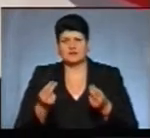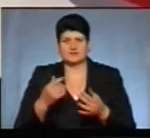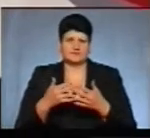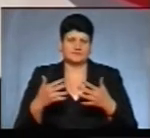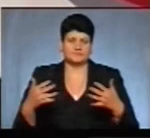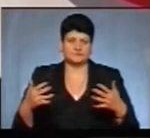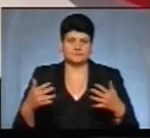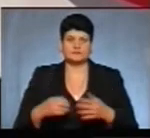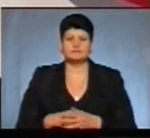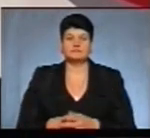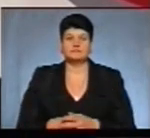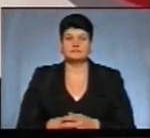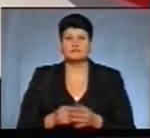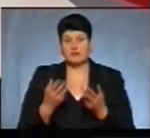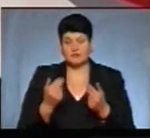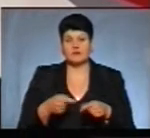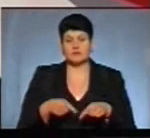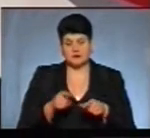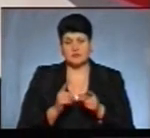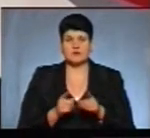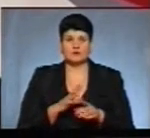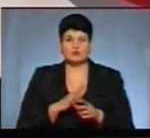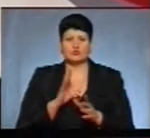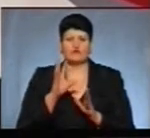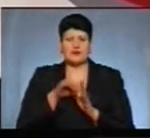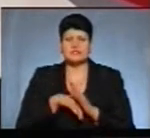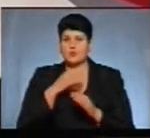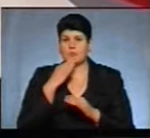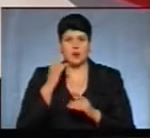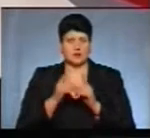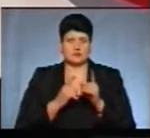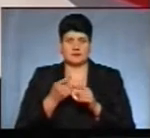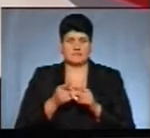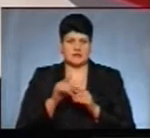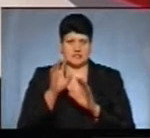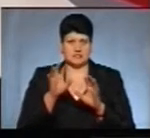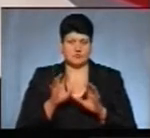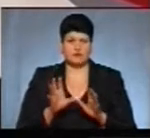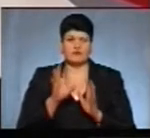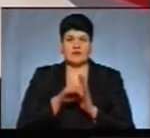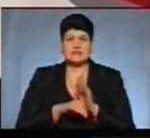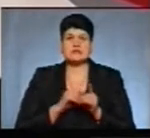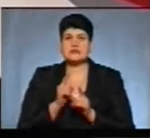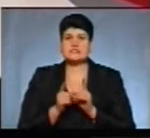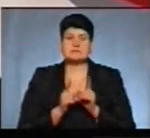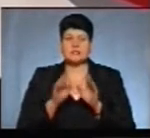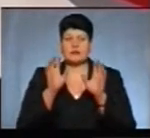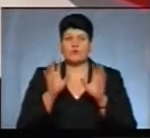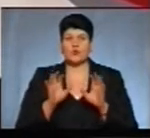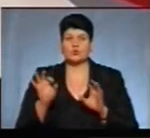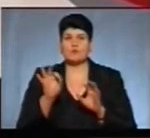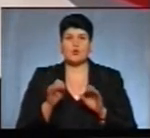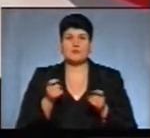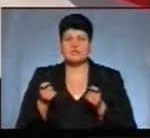інше. Так, дійсно, було внесено багато змін. Цим законом і внесені зміни в Кодекс про